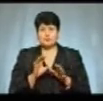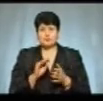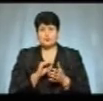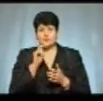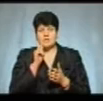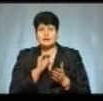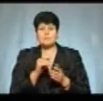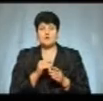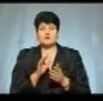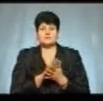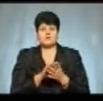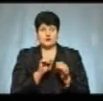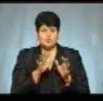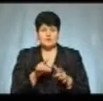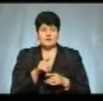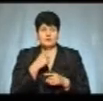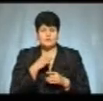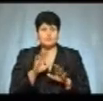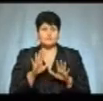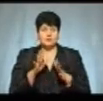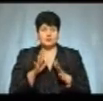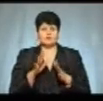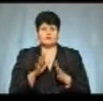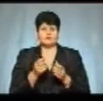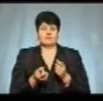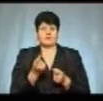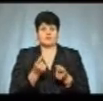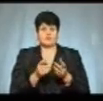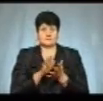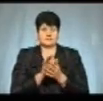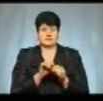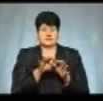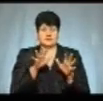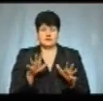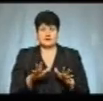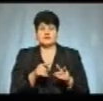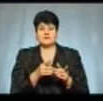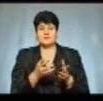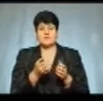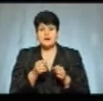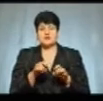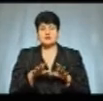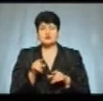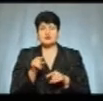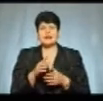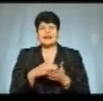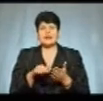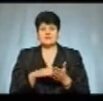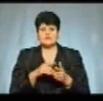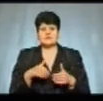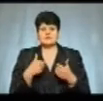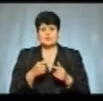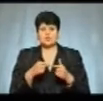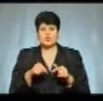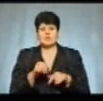відходи. Там написано, що у разі виявлення безхазяйних відходів орган місцевого самоврядування приймає рішення щодо їх ліквідації. Він звертається до